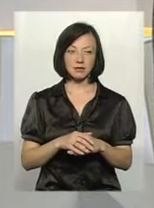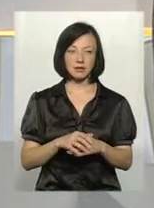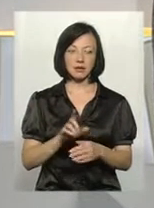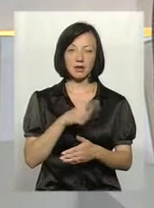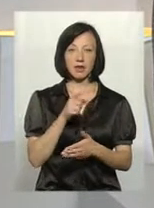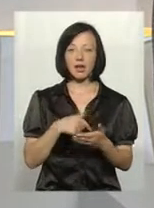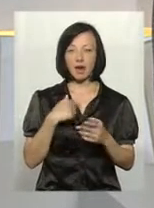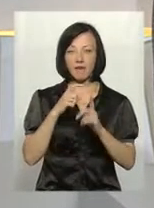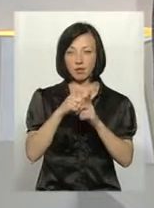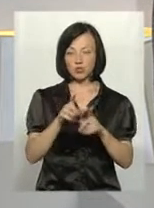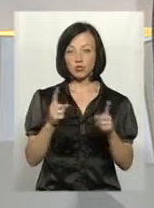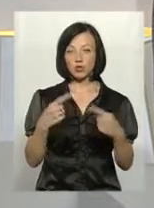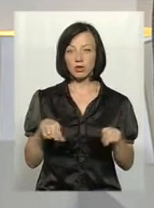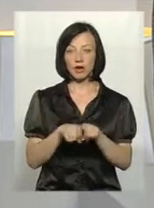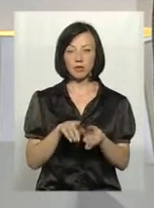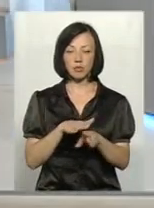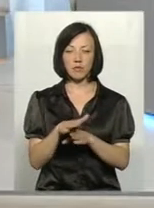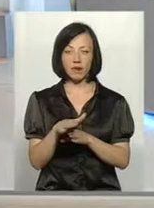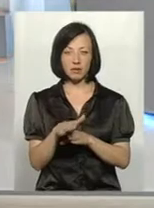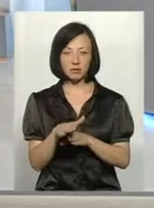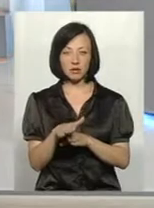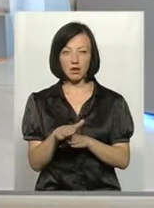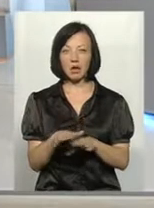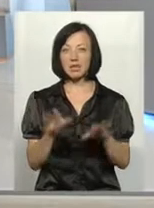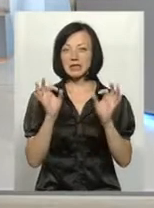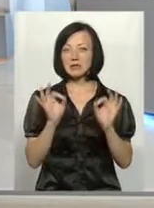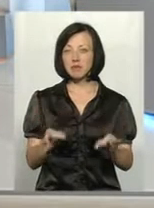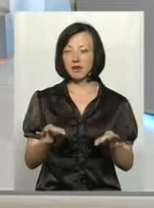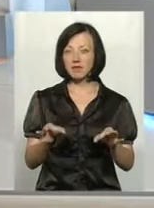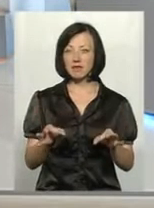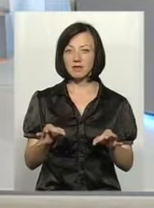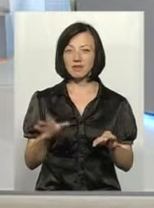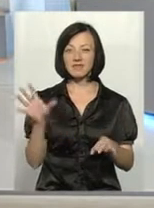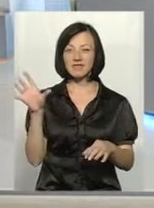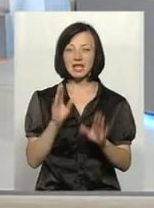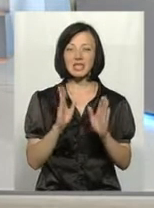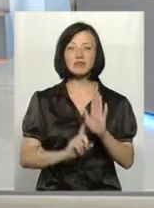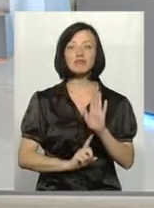відбувається. Насправді, публічна кадастрова карта тільки формується як повноцінний ресурс.